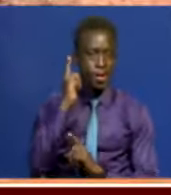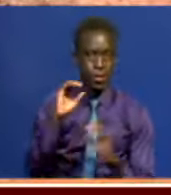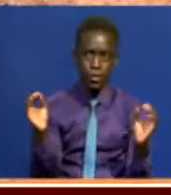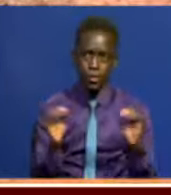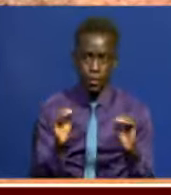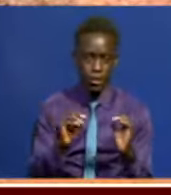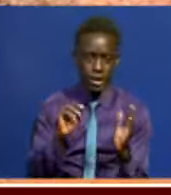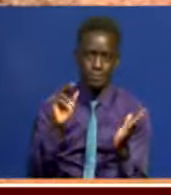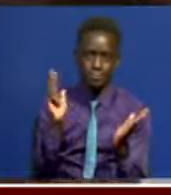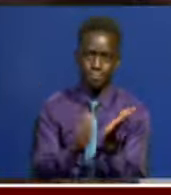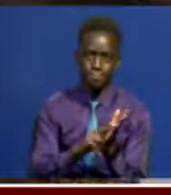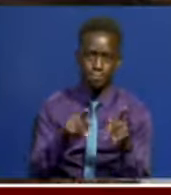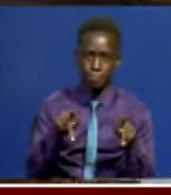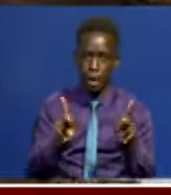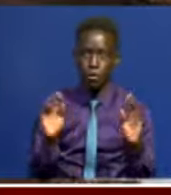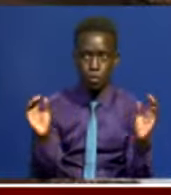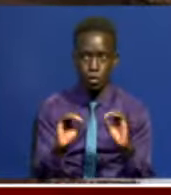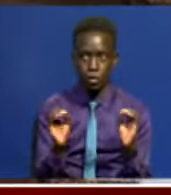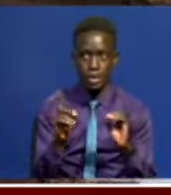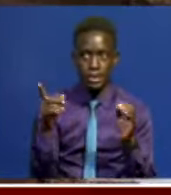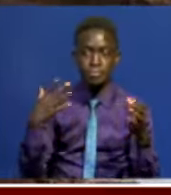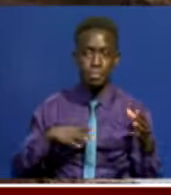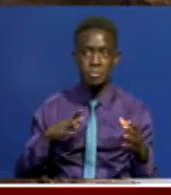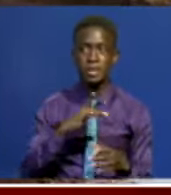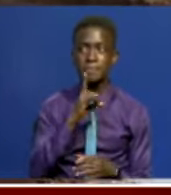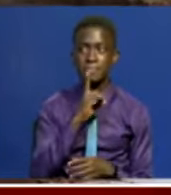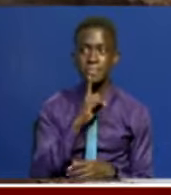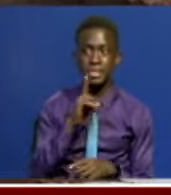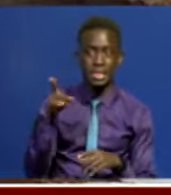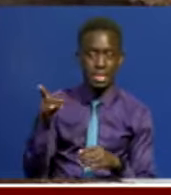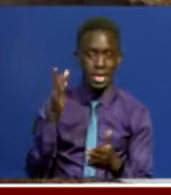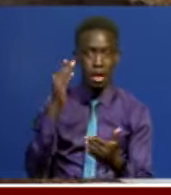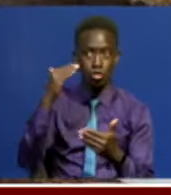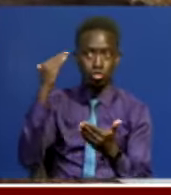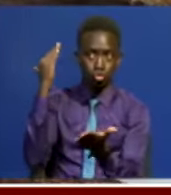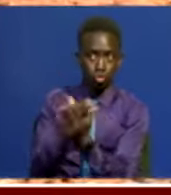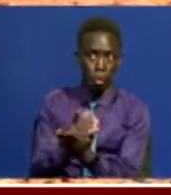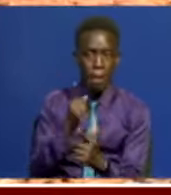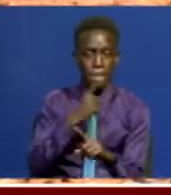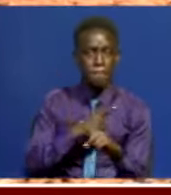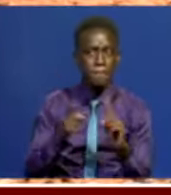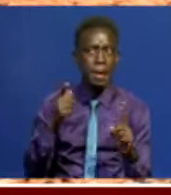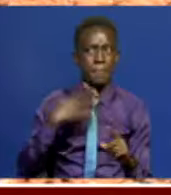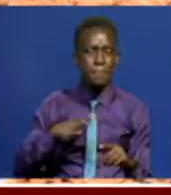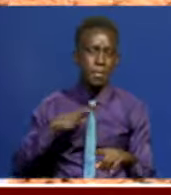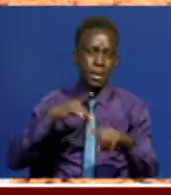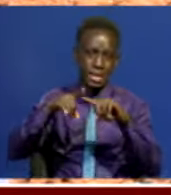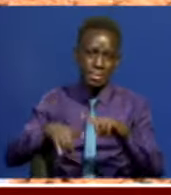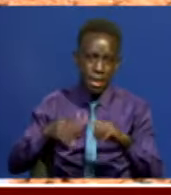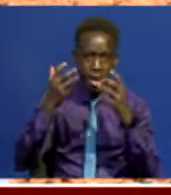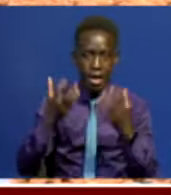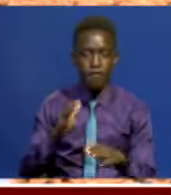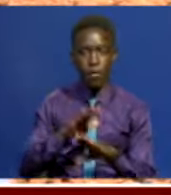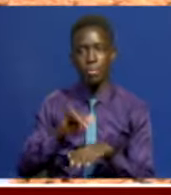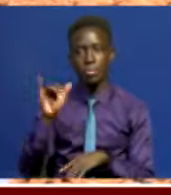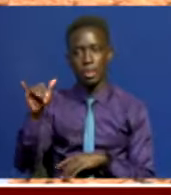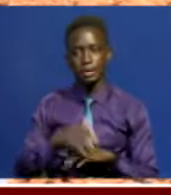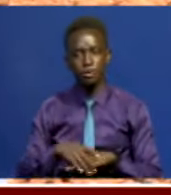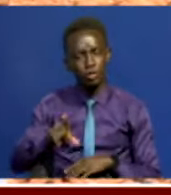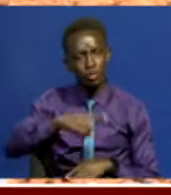baadhi ya wakazi waliodai matimbo hayo yamekuwa tegemeo kwa familia nyingi za eneo hilo. Funga kwao, tunashangaa